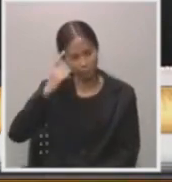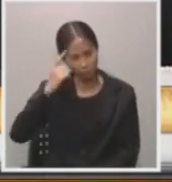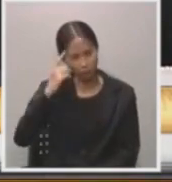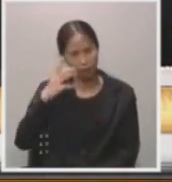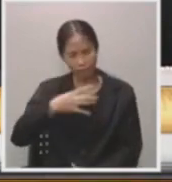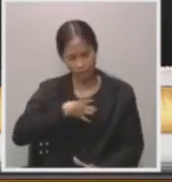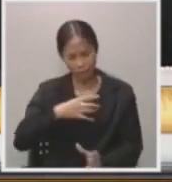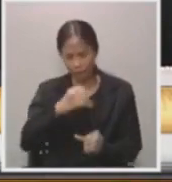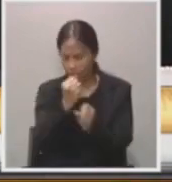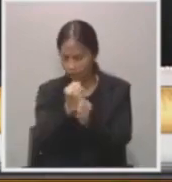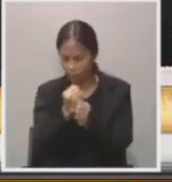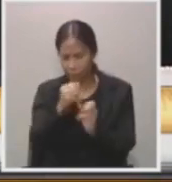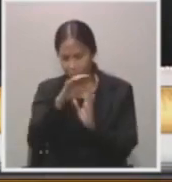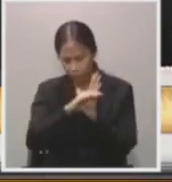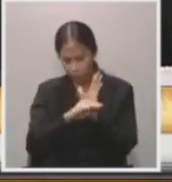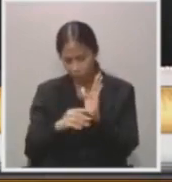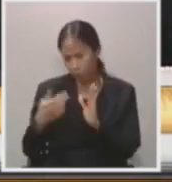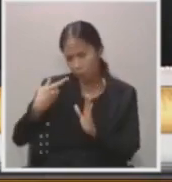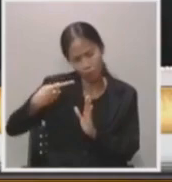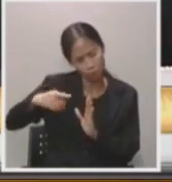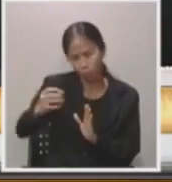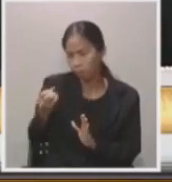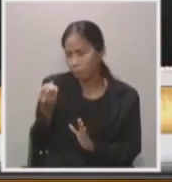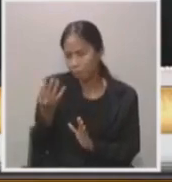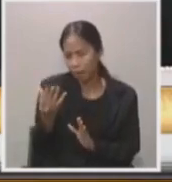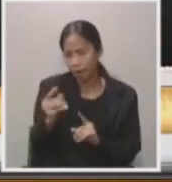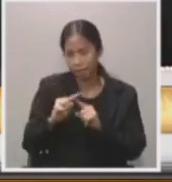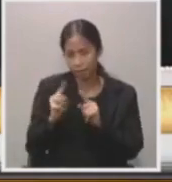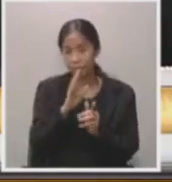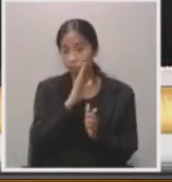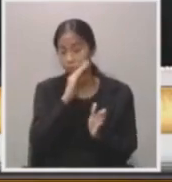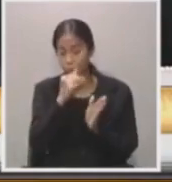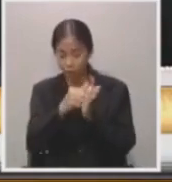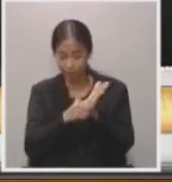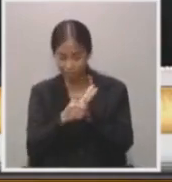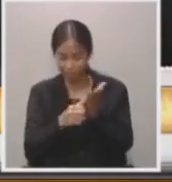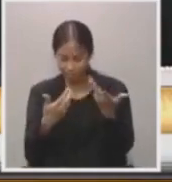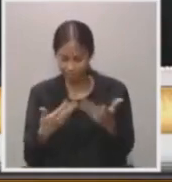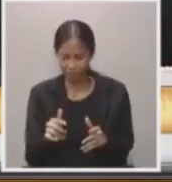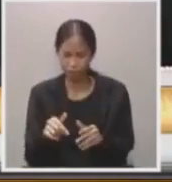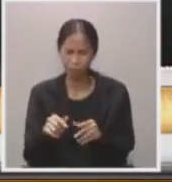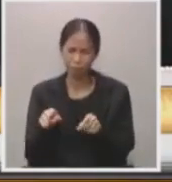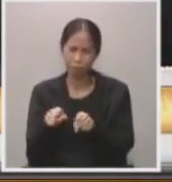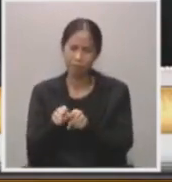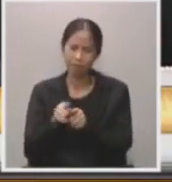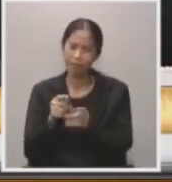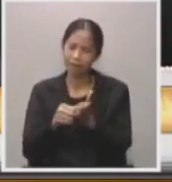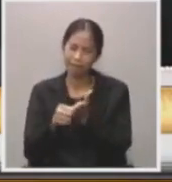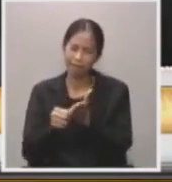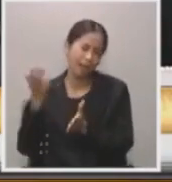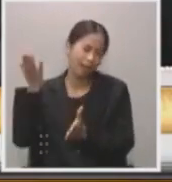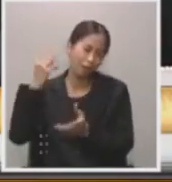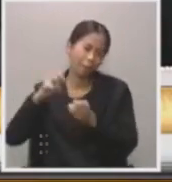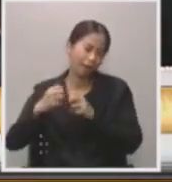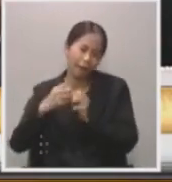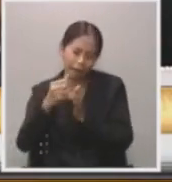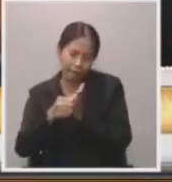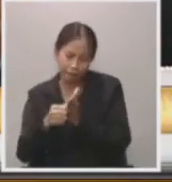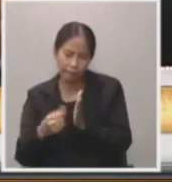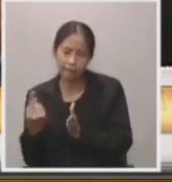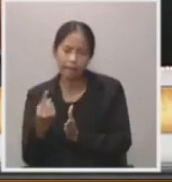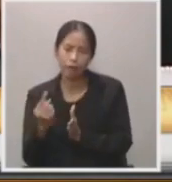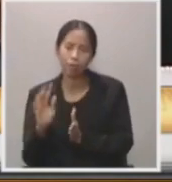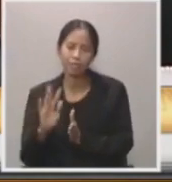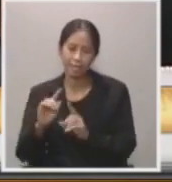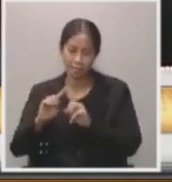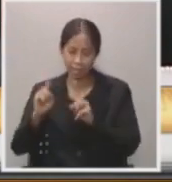นั้นเกิดประโยชน์สูงสุดเช่นเดียวกันไม่ใช่เป็นการแก้ไขปัญหาเฉพาะที่ผ่านมาเท่านั้นเพราะฉะนั้นหลายเ